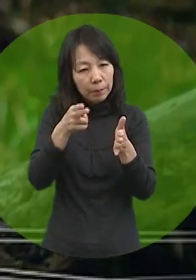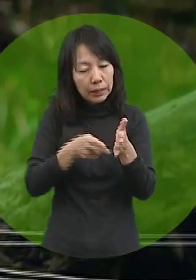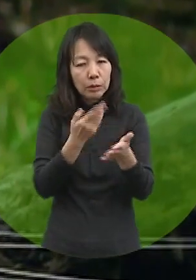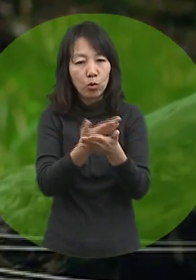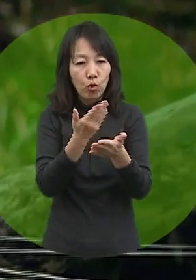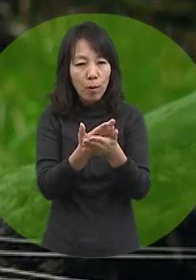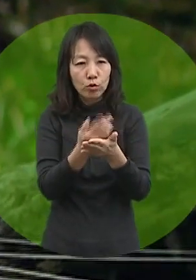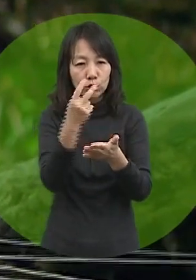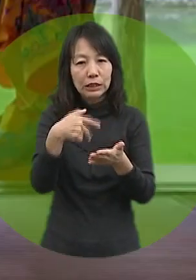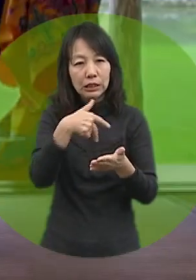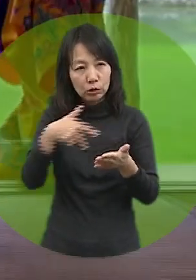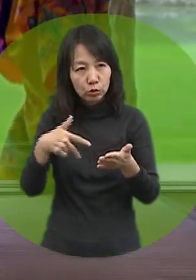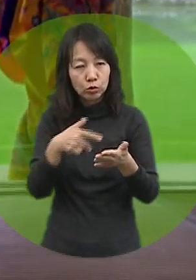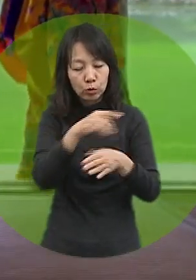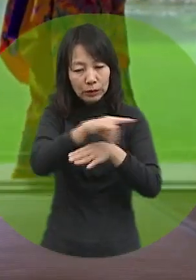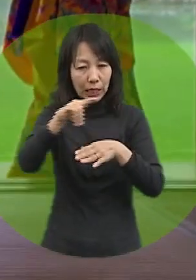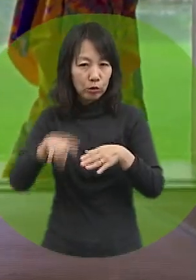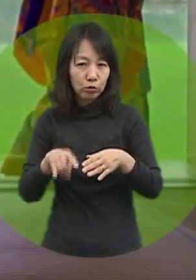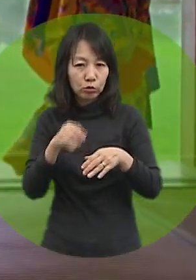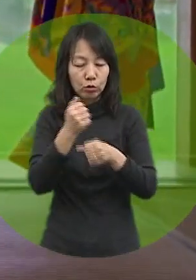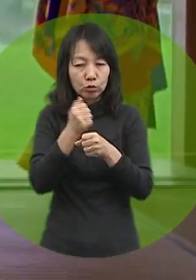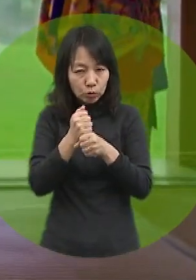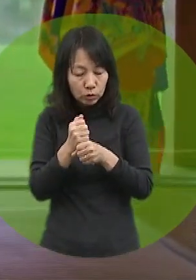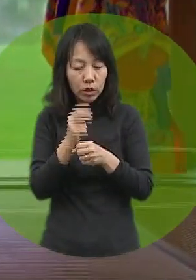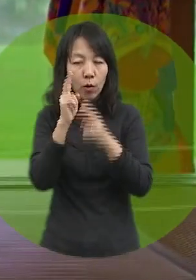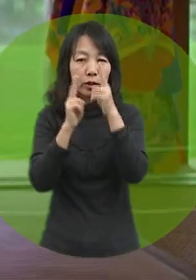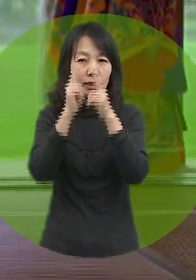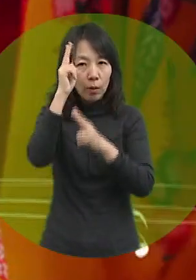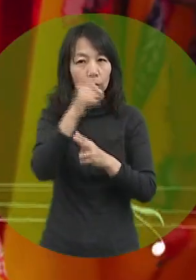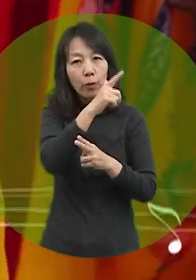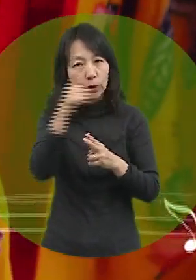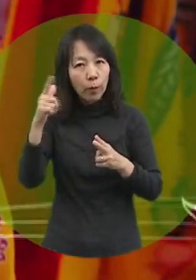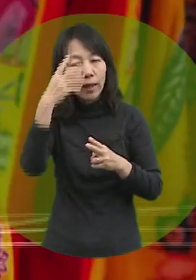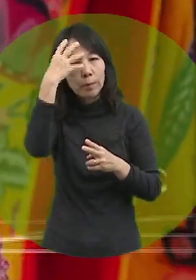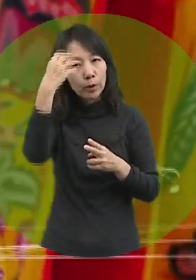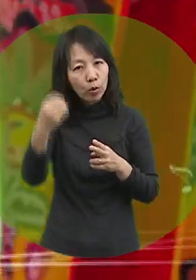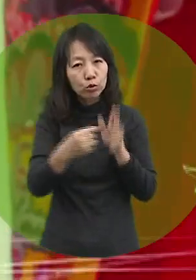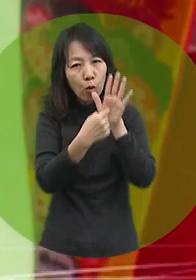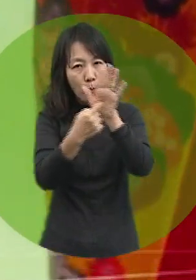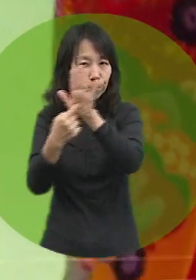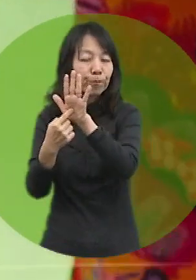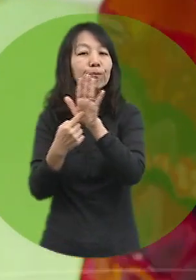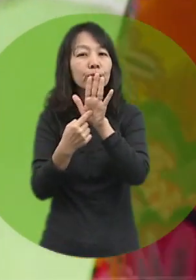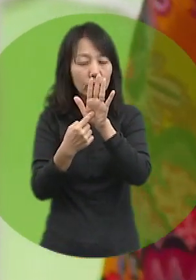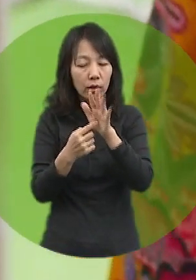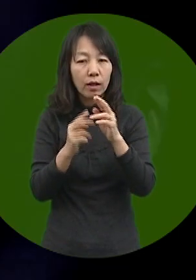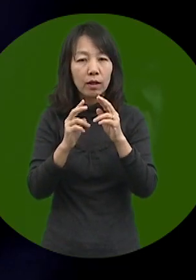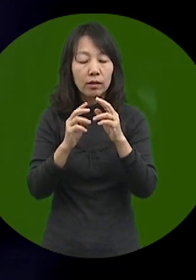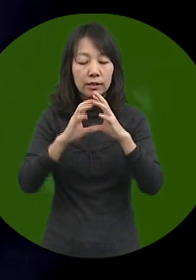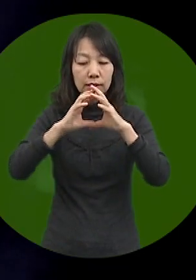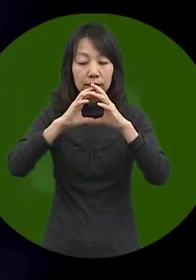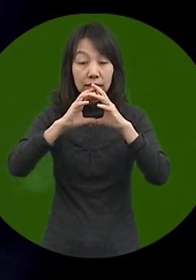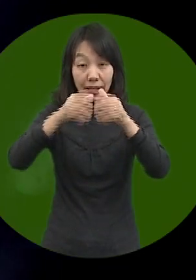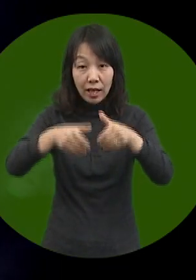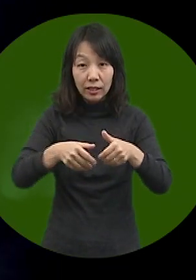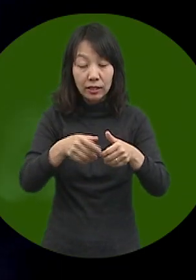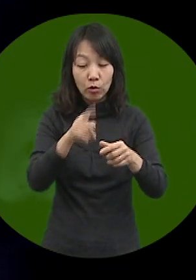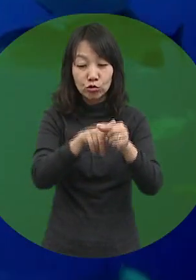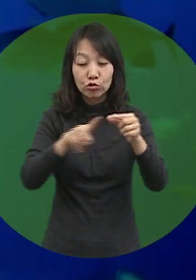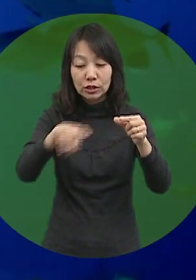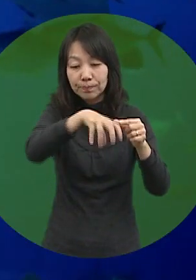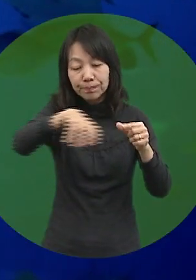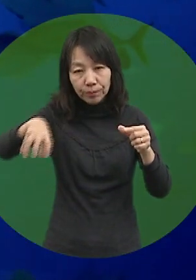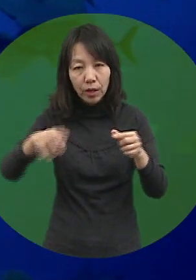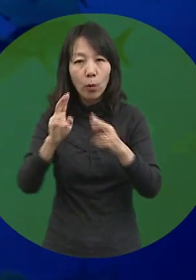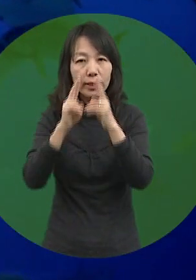ニーズに対応しつつ、沖縄の多様な魅力を表現することで、世界の主要都市で沖縄観光のブ